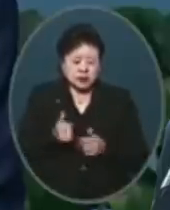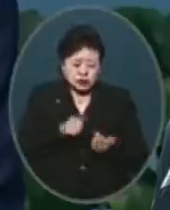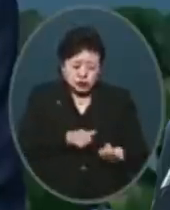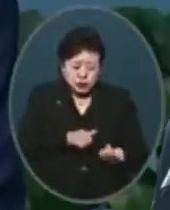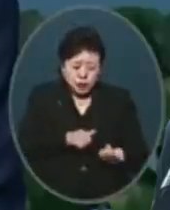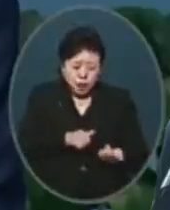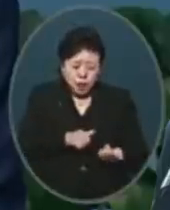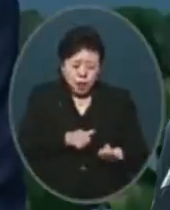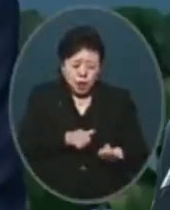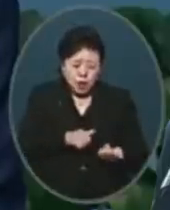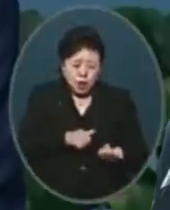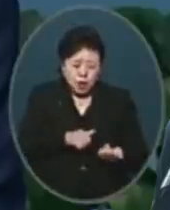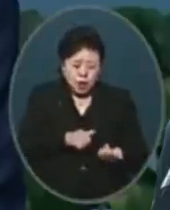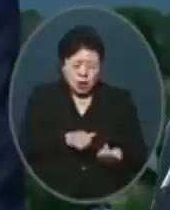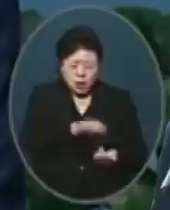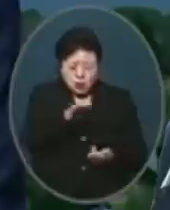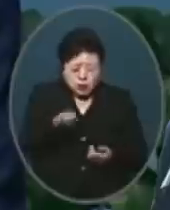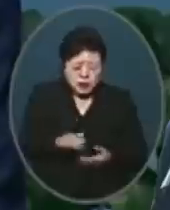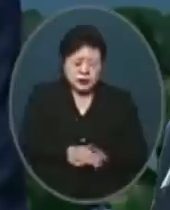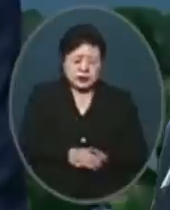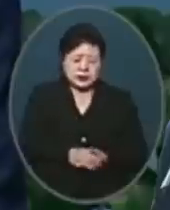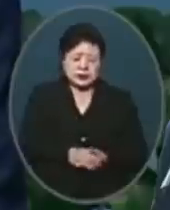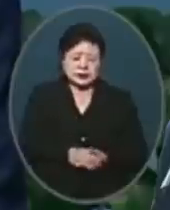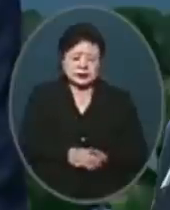죽음도 우리를